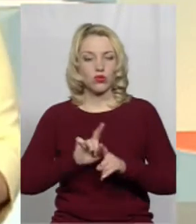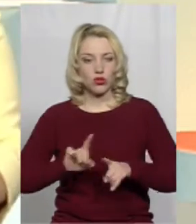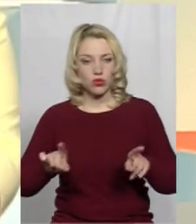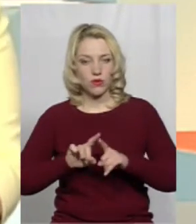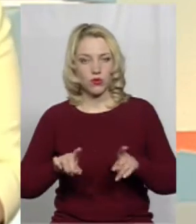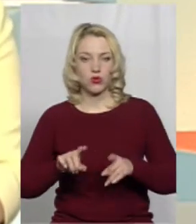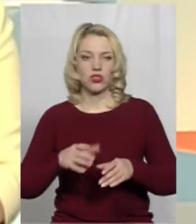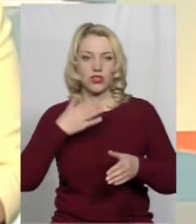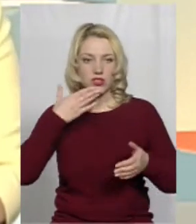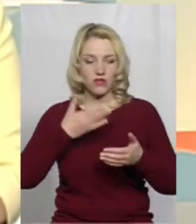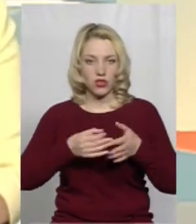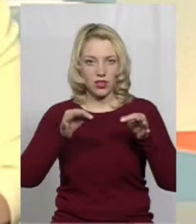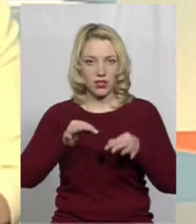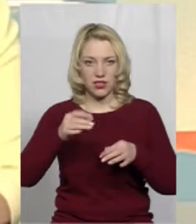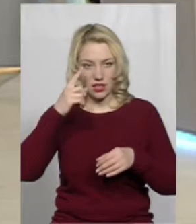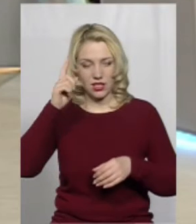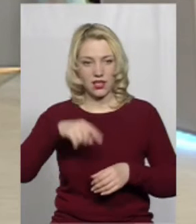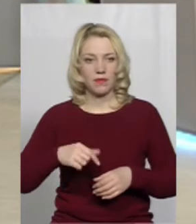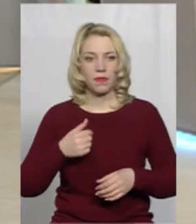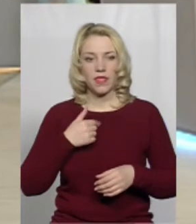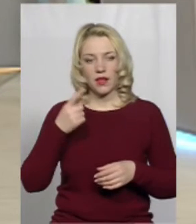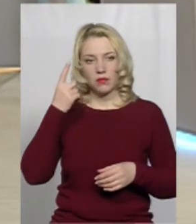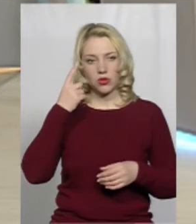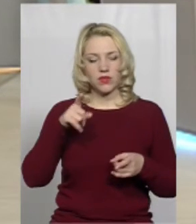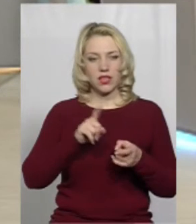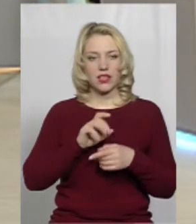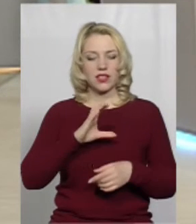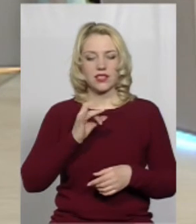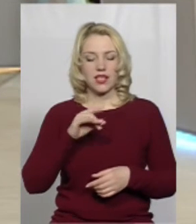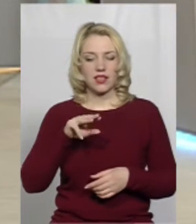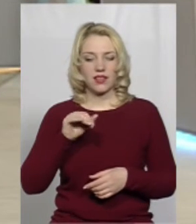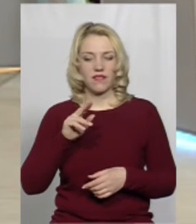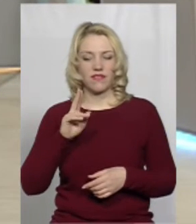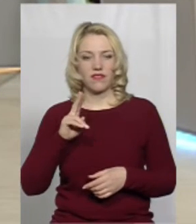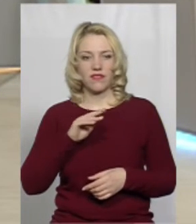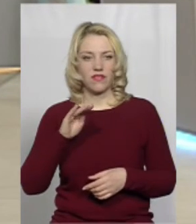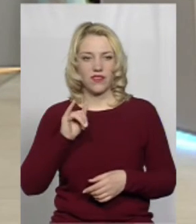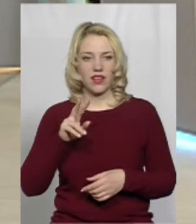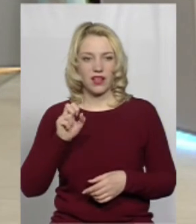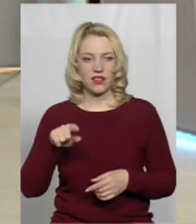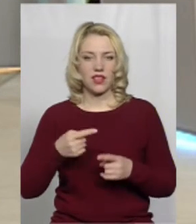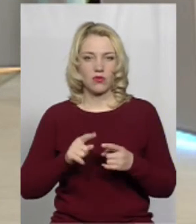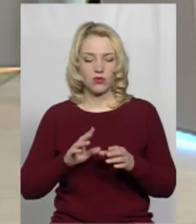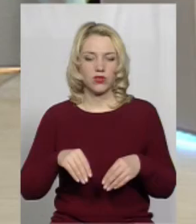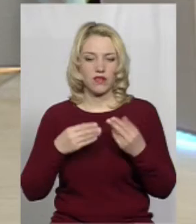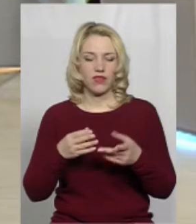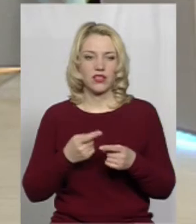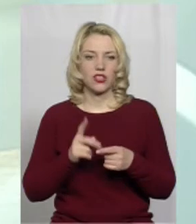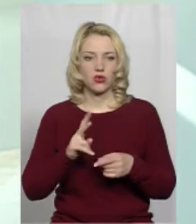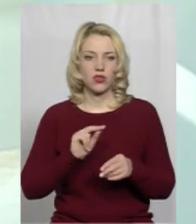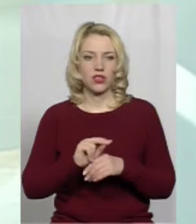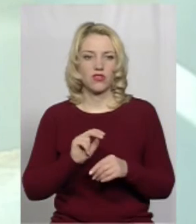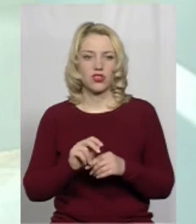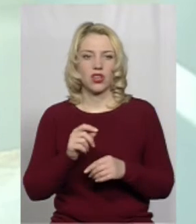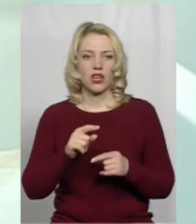розповсюджувати свої знання. Знаєте, я вже таки придумала з дівчатами сертифікат, з колегами, але я його буду давати лише тим, хто навчить інших, хоча